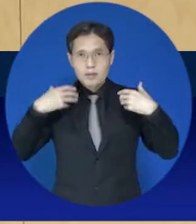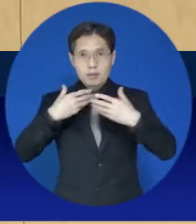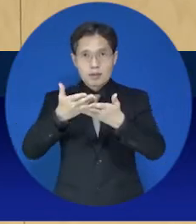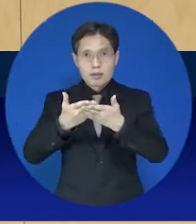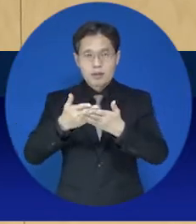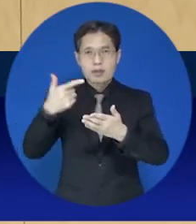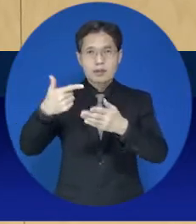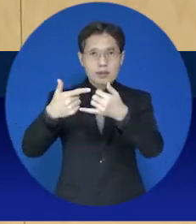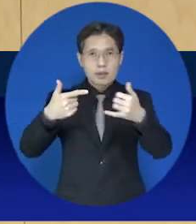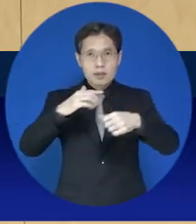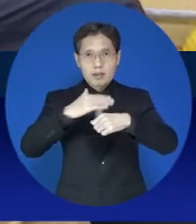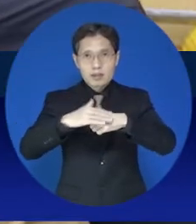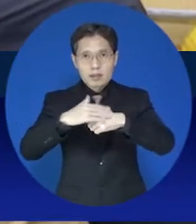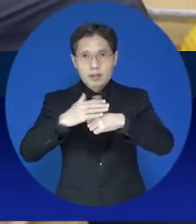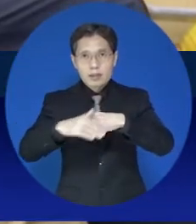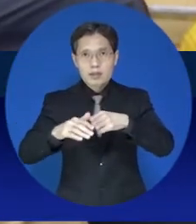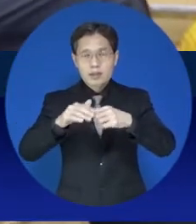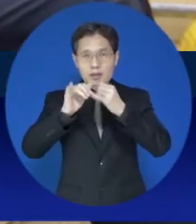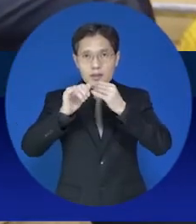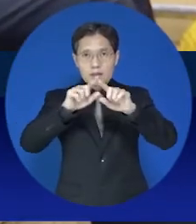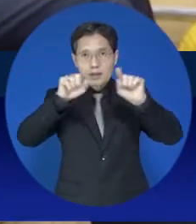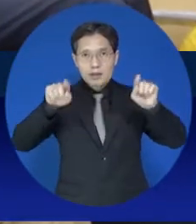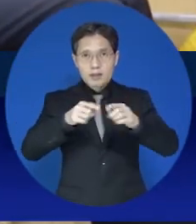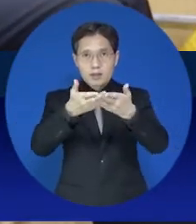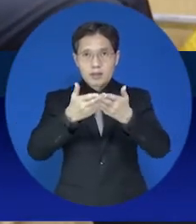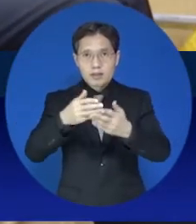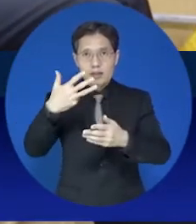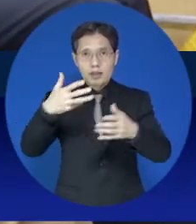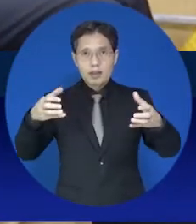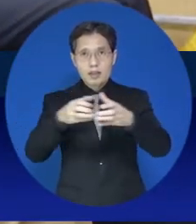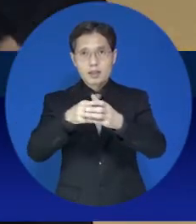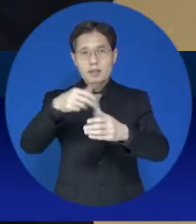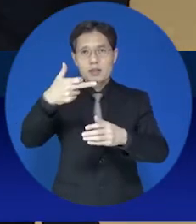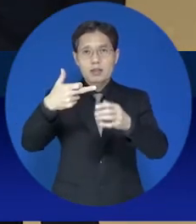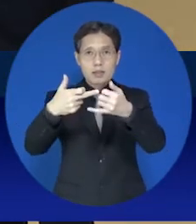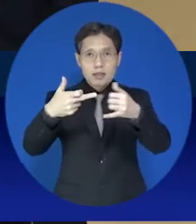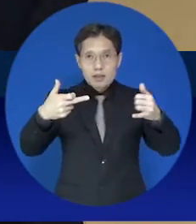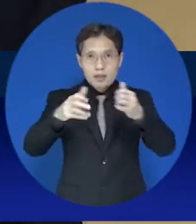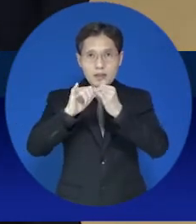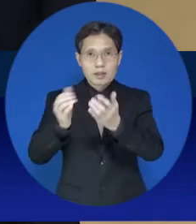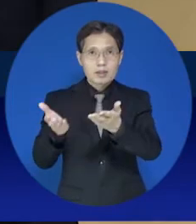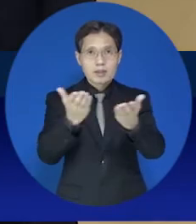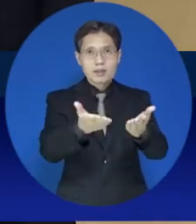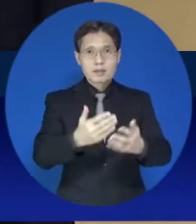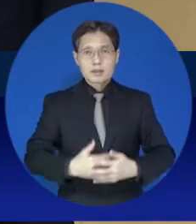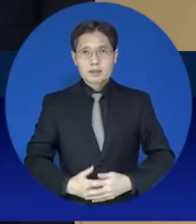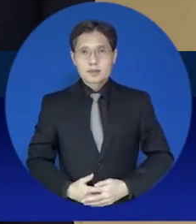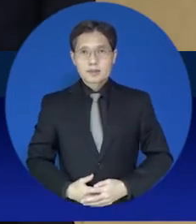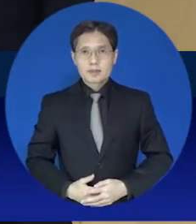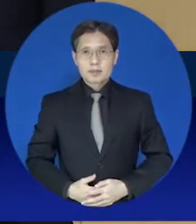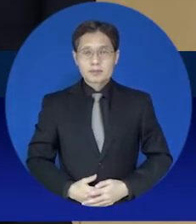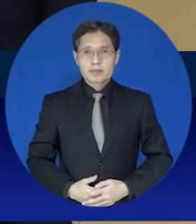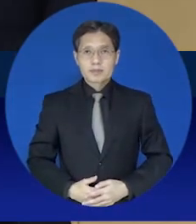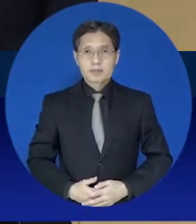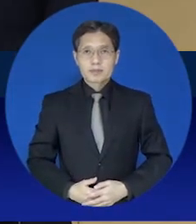6명 대구광역시 표창 8명 등 모두 17명에 대한 시상이 이루어졌습니다